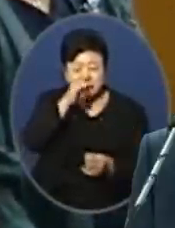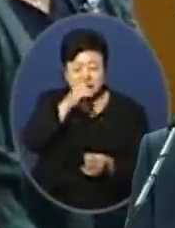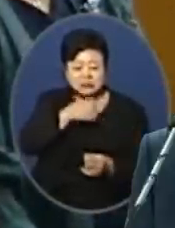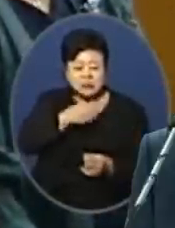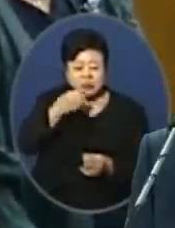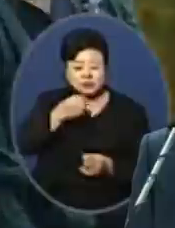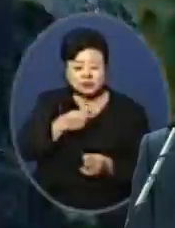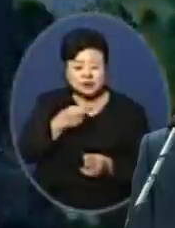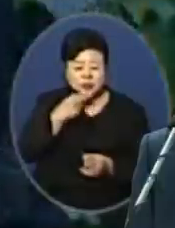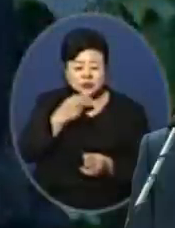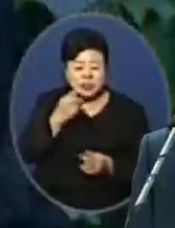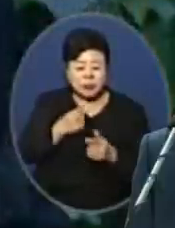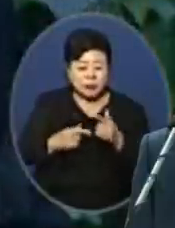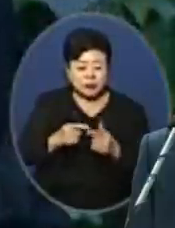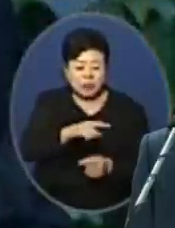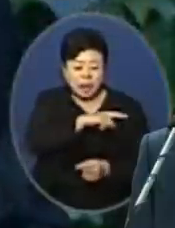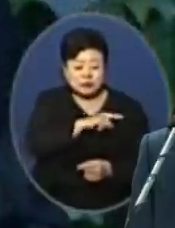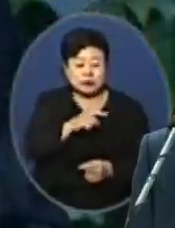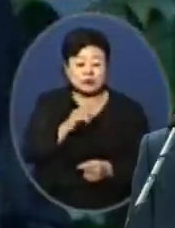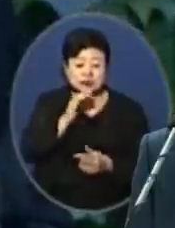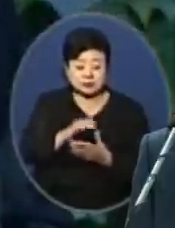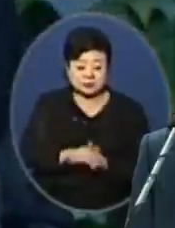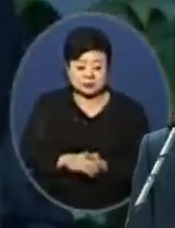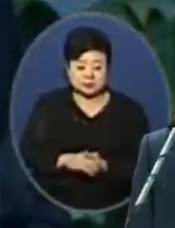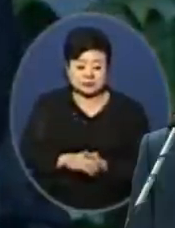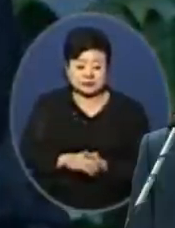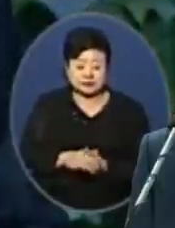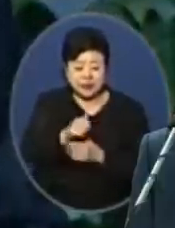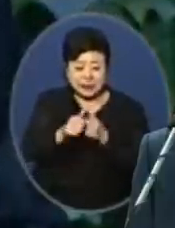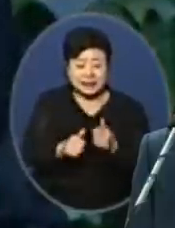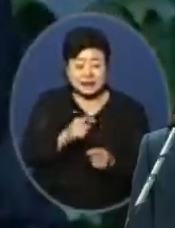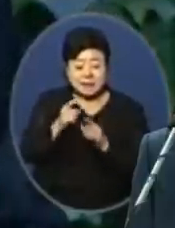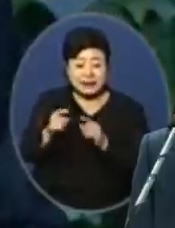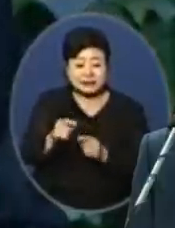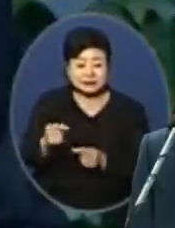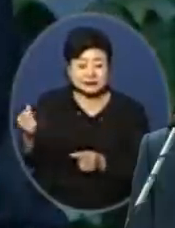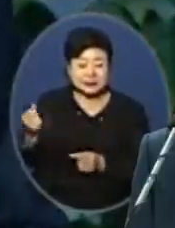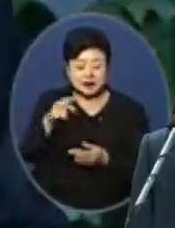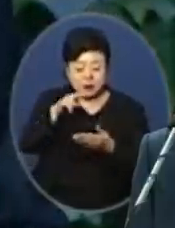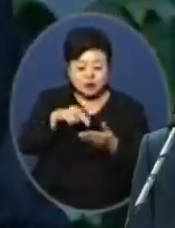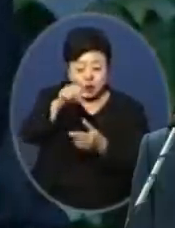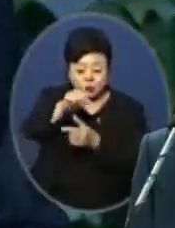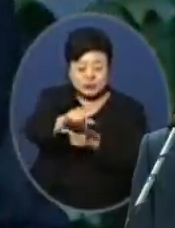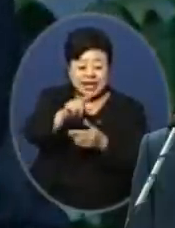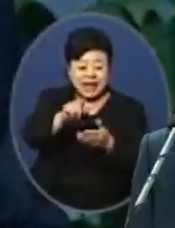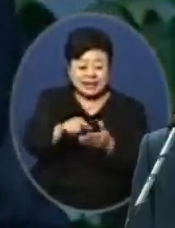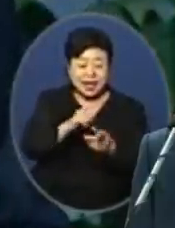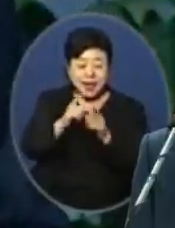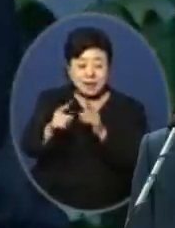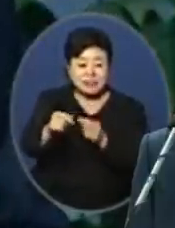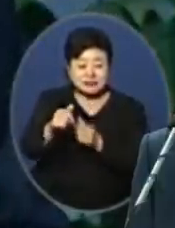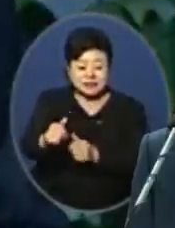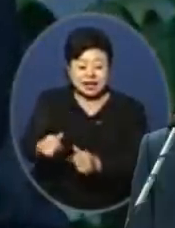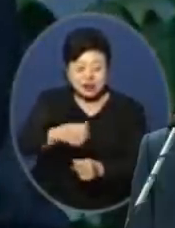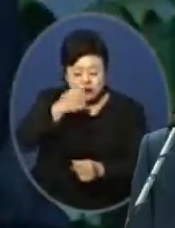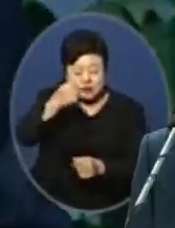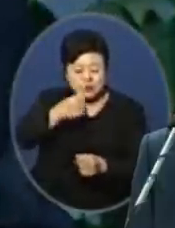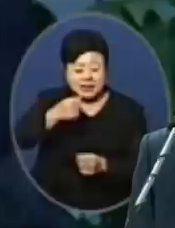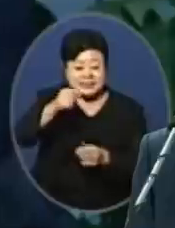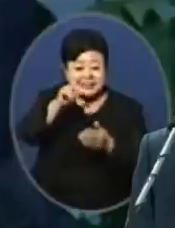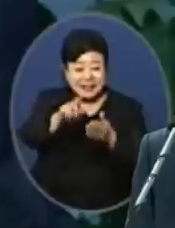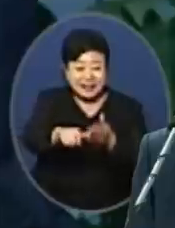꾸는 자보다 앞선 것은 당연한데 더구나 하나님 말씀을 읽고 묵상하고 말씀을 따라서 꿈을